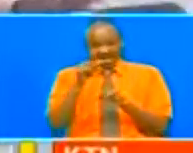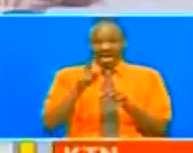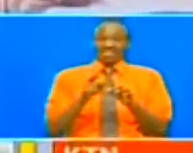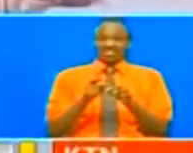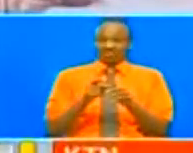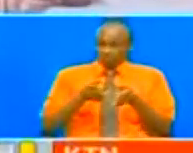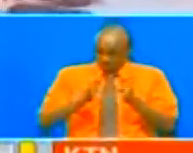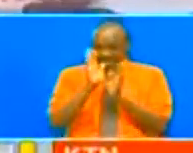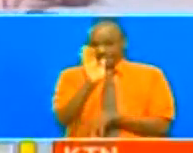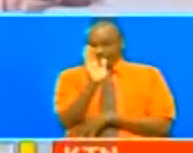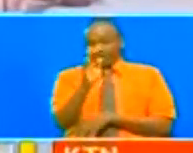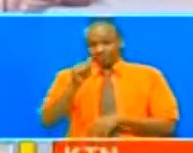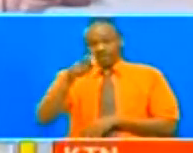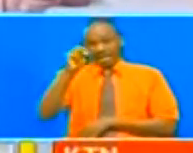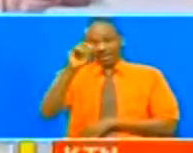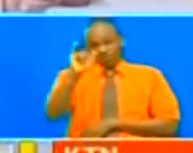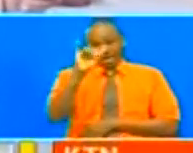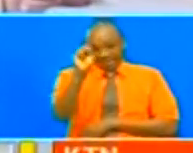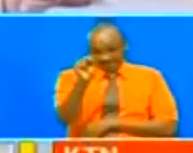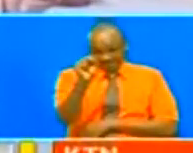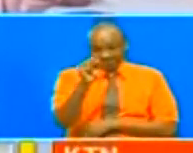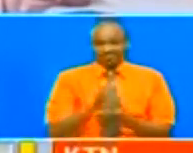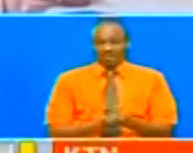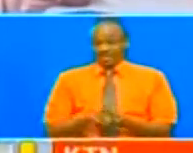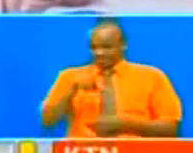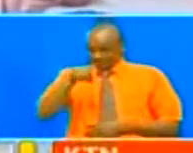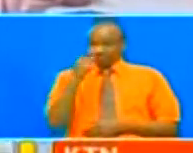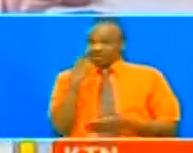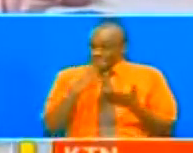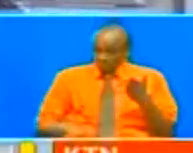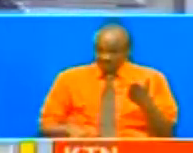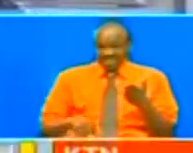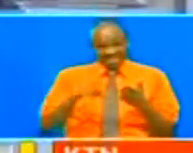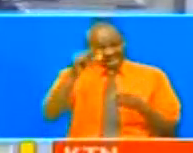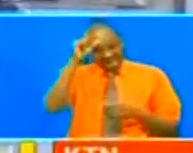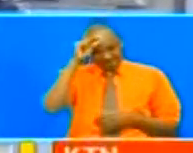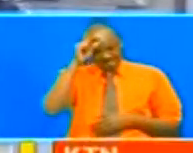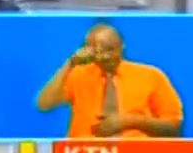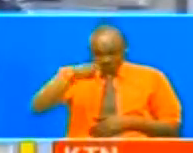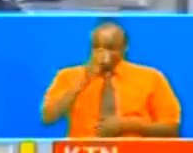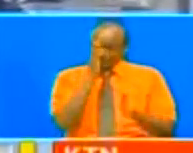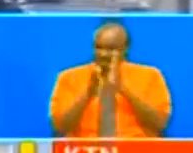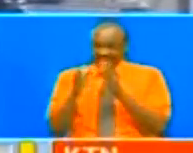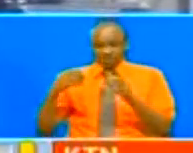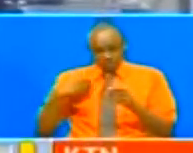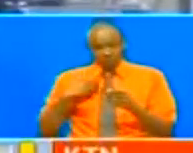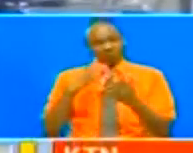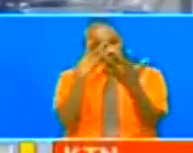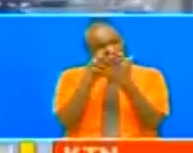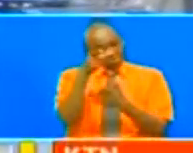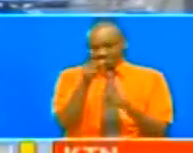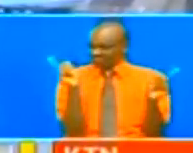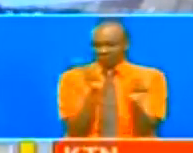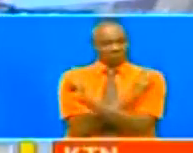hao kupitia huduma ya vijana ya taifa NYS. Marwa aidha amesema kuwa serikali haina mpango wa kuwachukulia hatua za